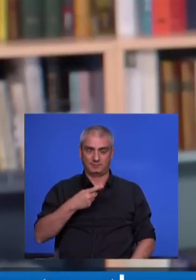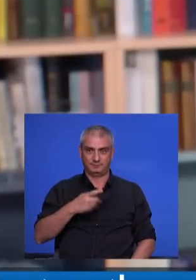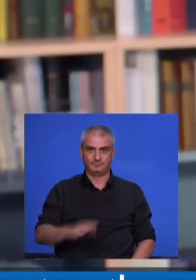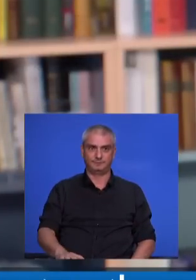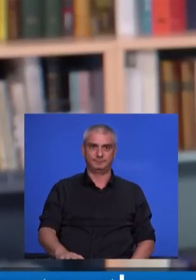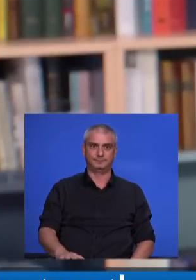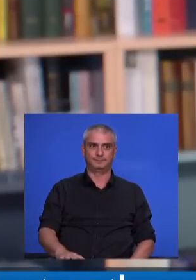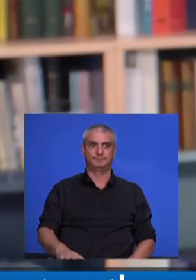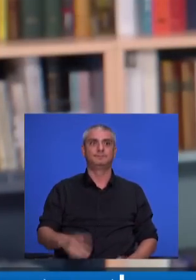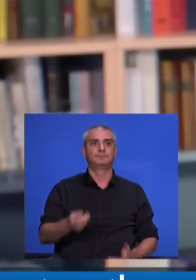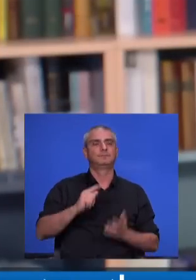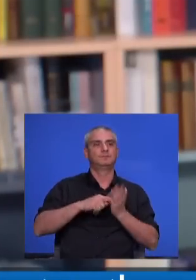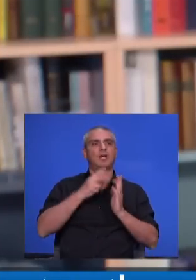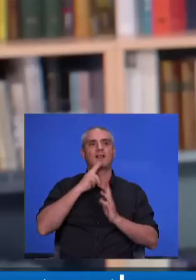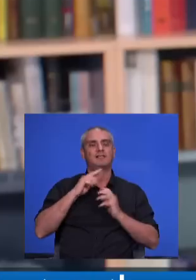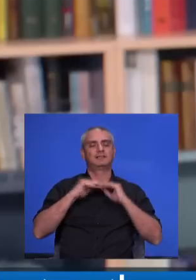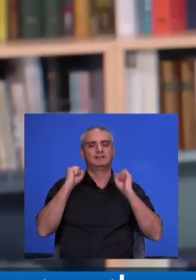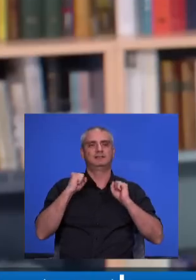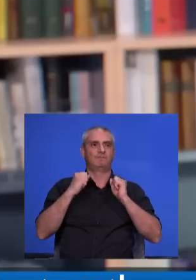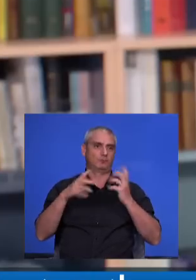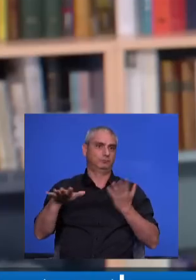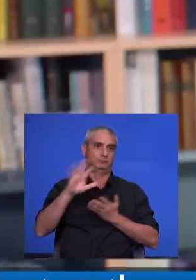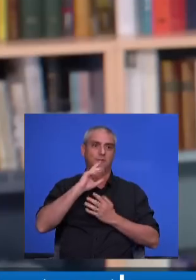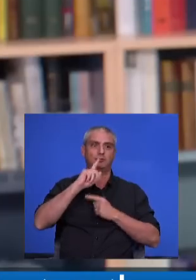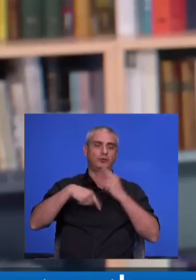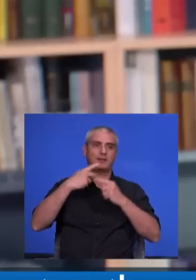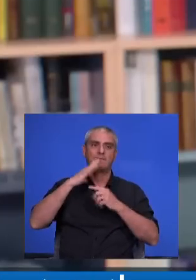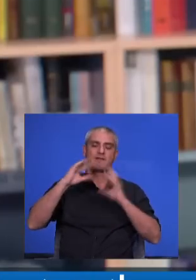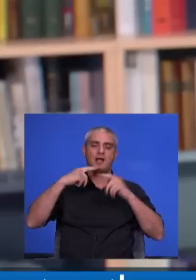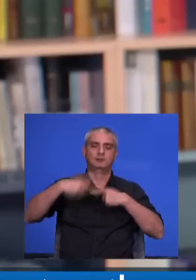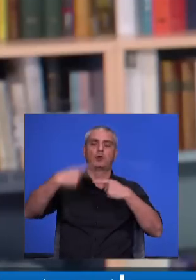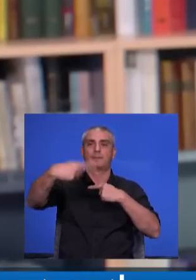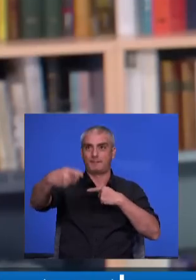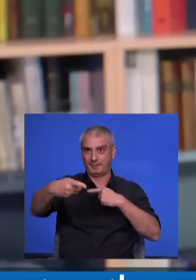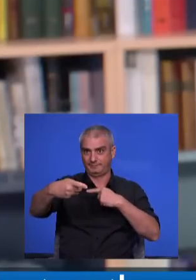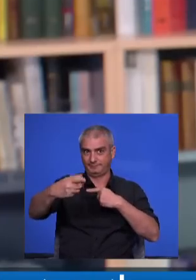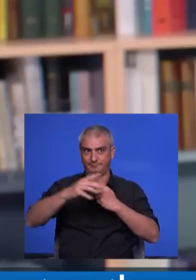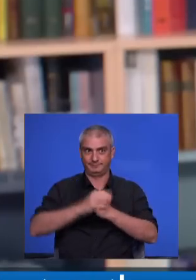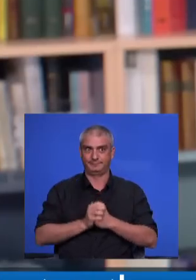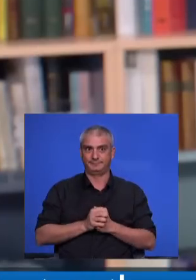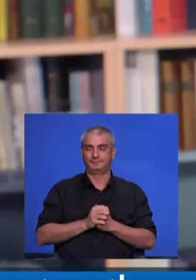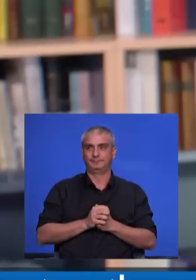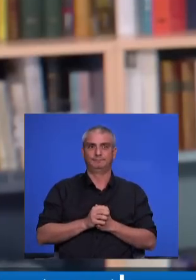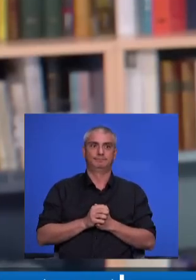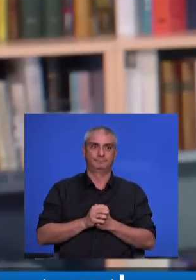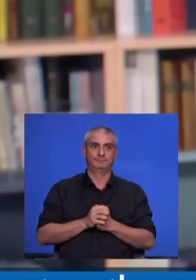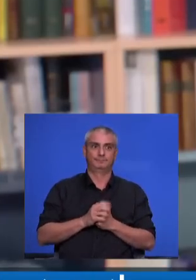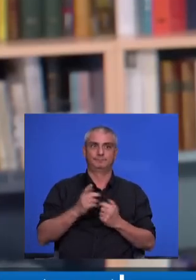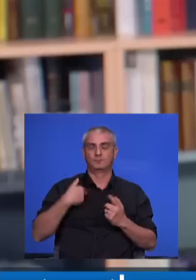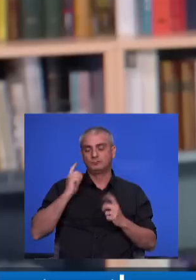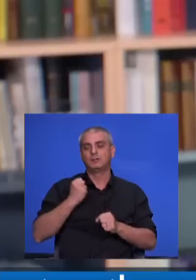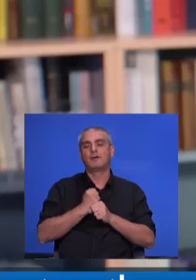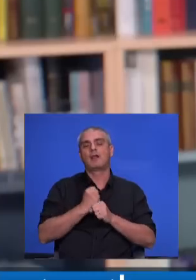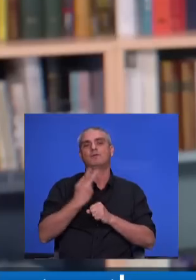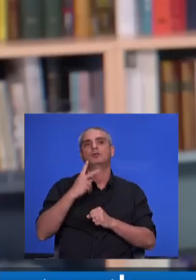des retraites qui vise à assurer l'équilibre de notre système pour les années et décennies à venir. Il nous faut travailler davantage. C'est